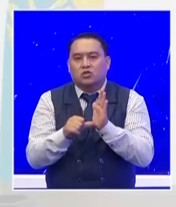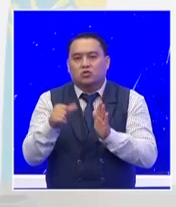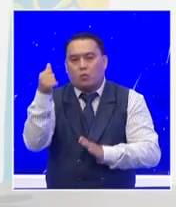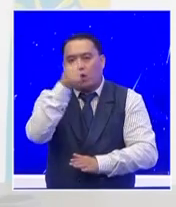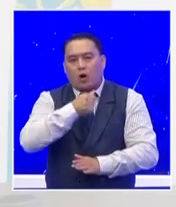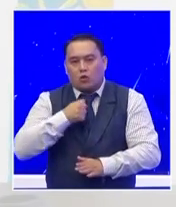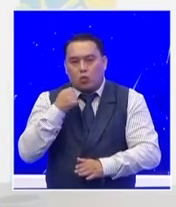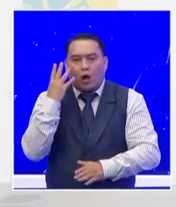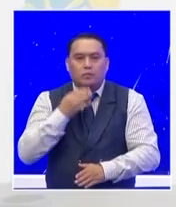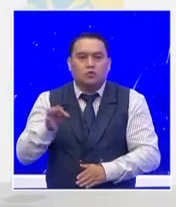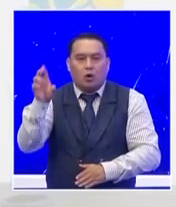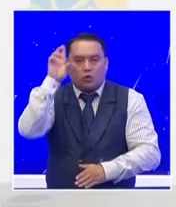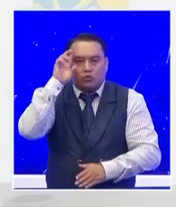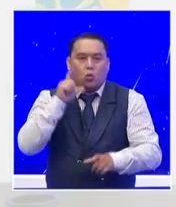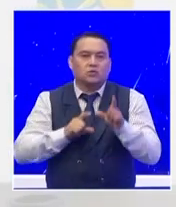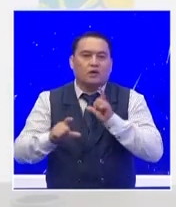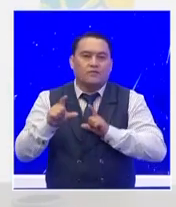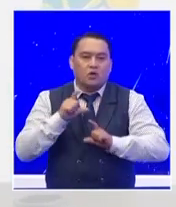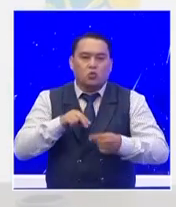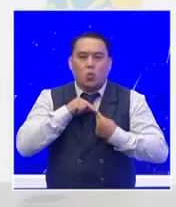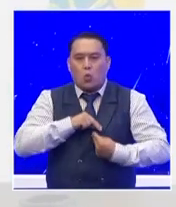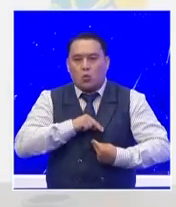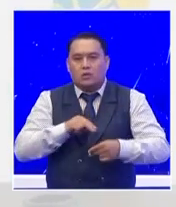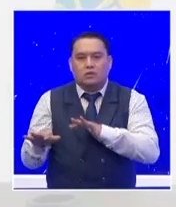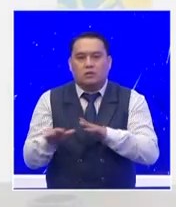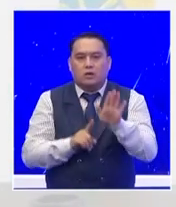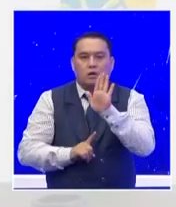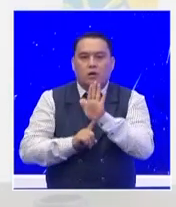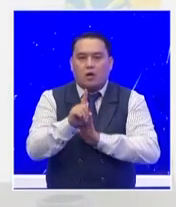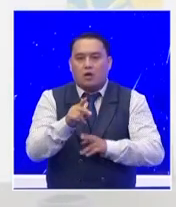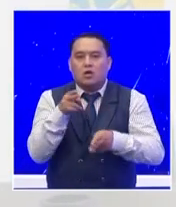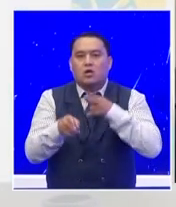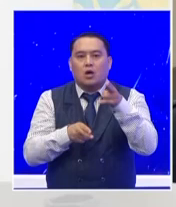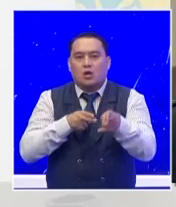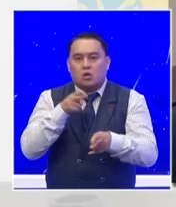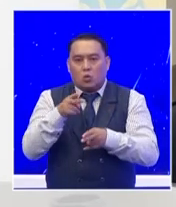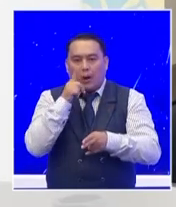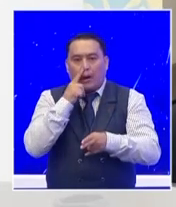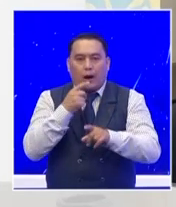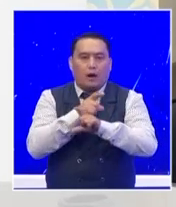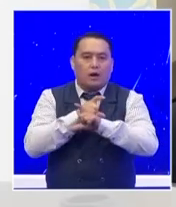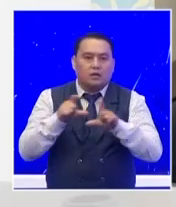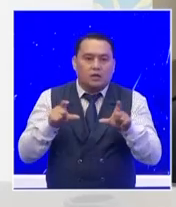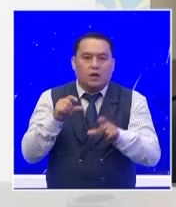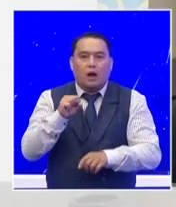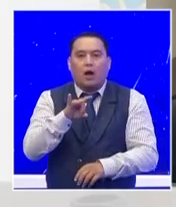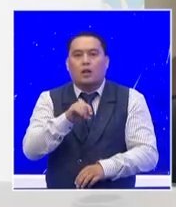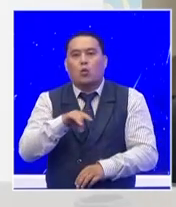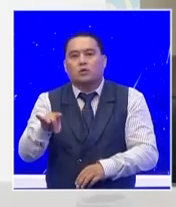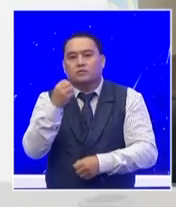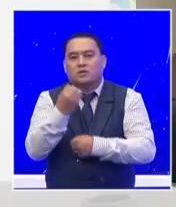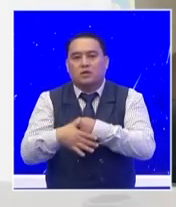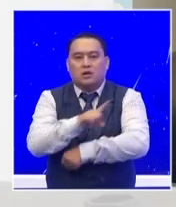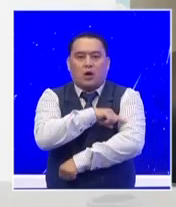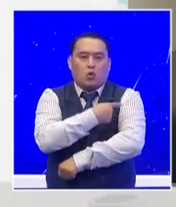1966 году. Окончил Алматинский государственный медицинский институт. Трудовую деятельность начал хирургом хирургического отделения